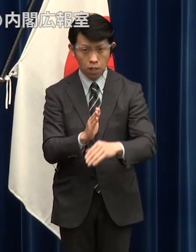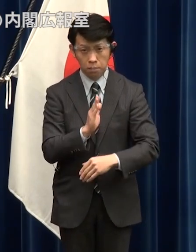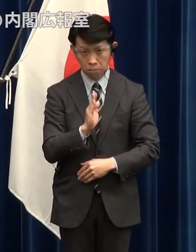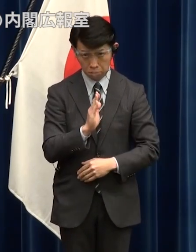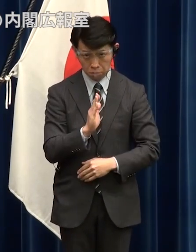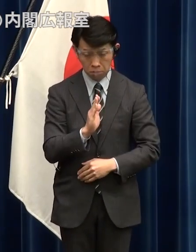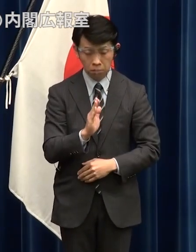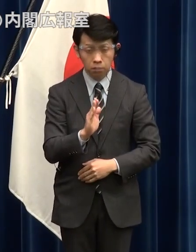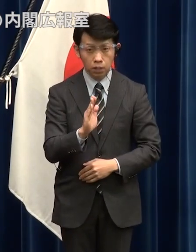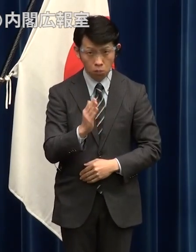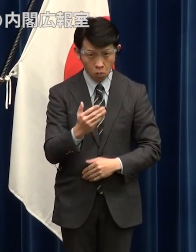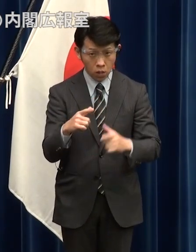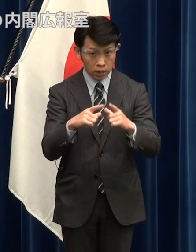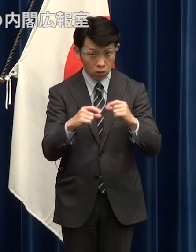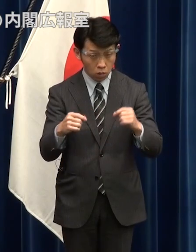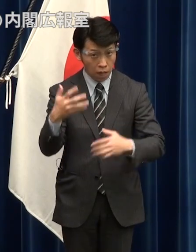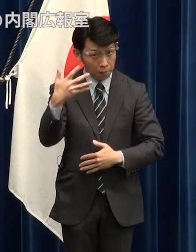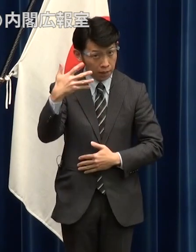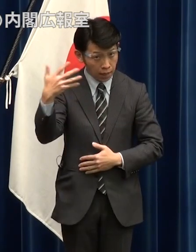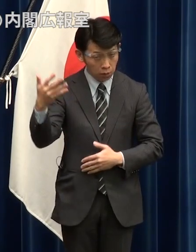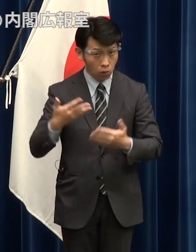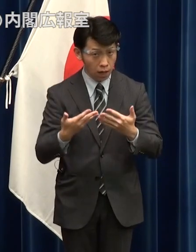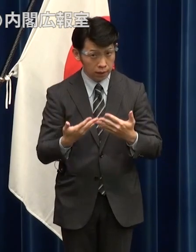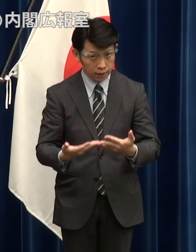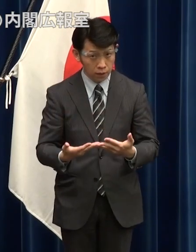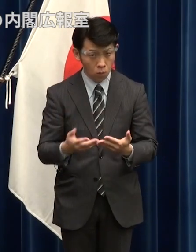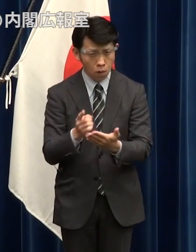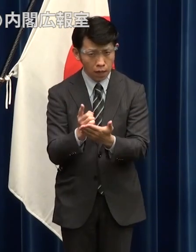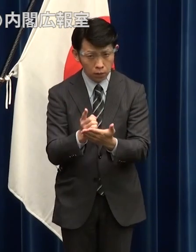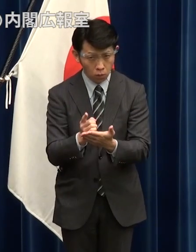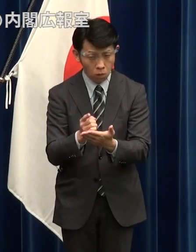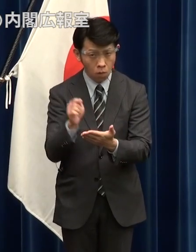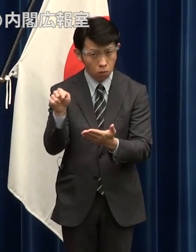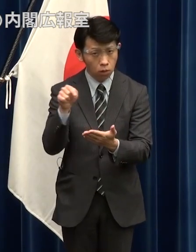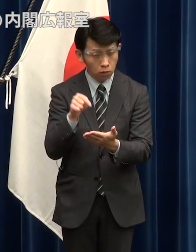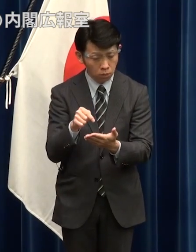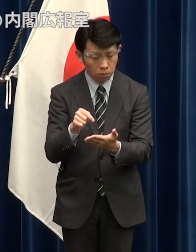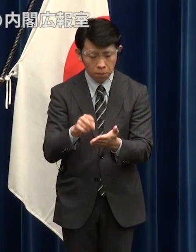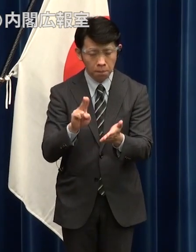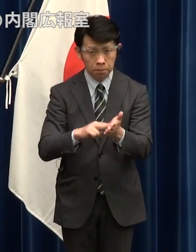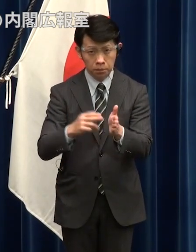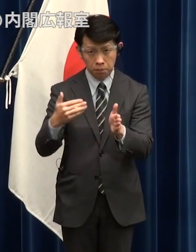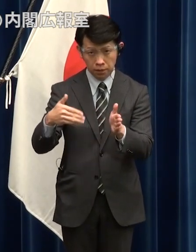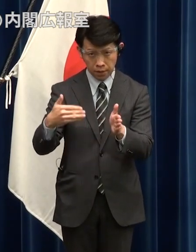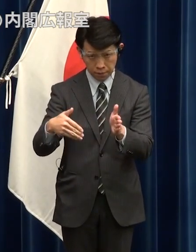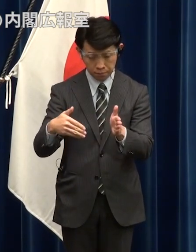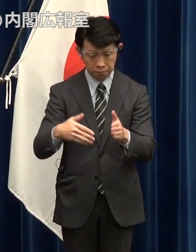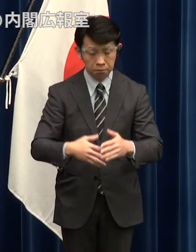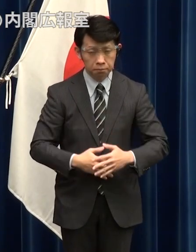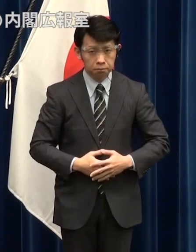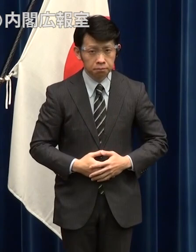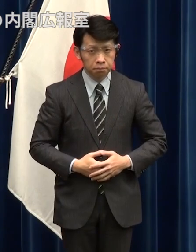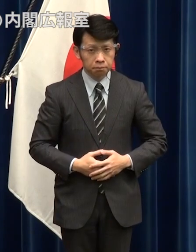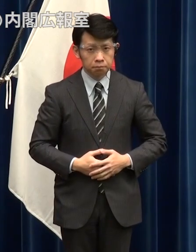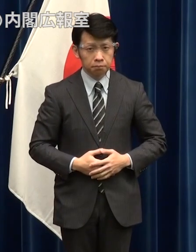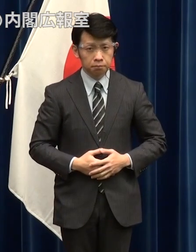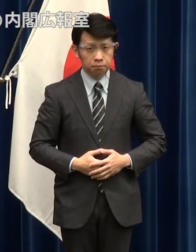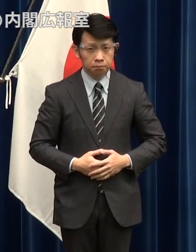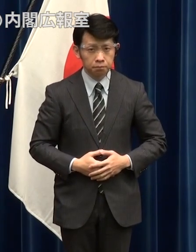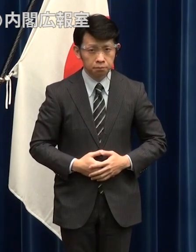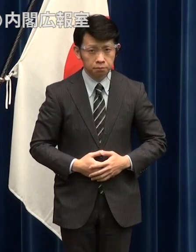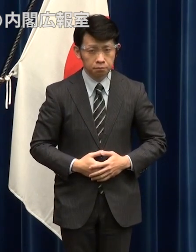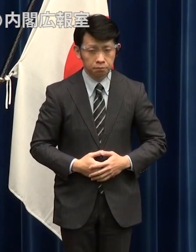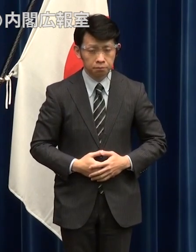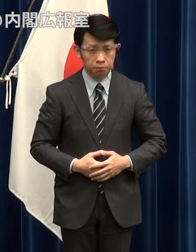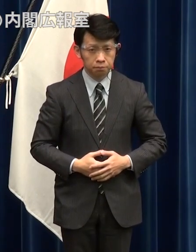イドラインの扱いについて現時点で何ら決まっているものはないと承知をしています。い